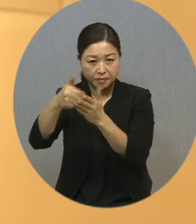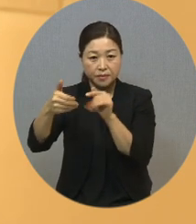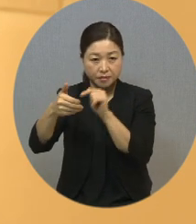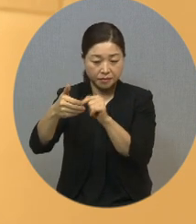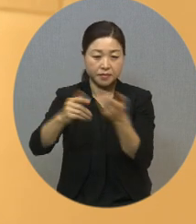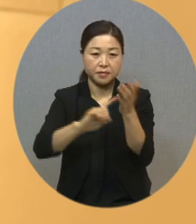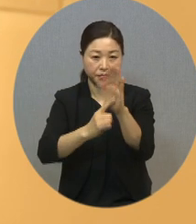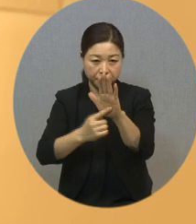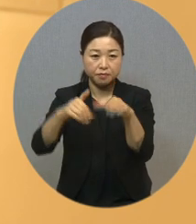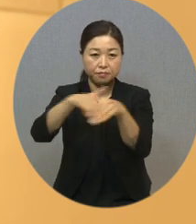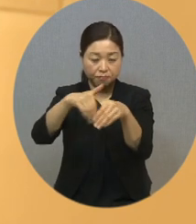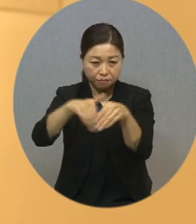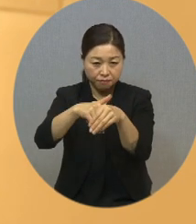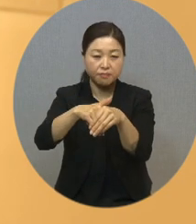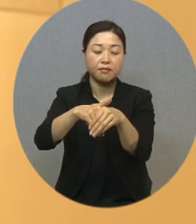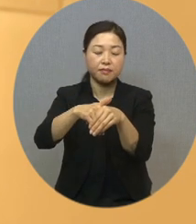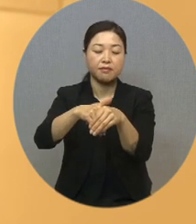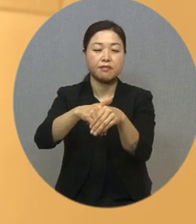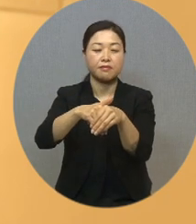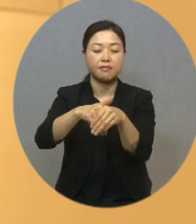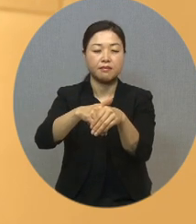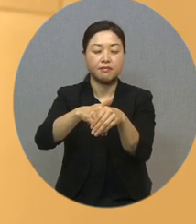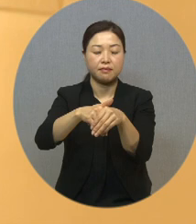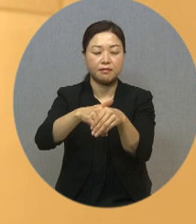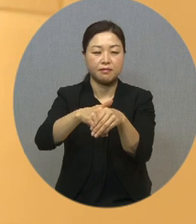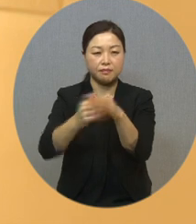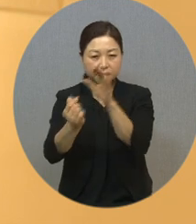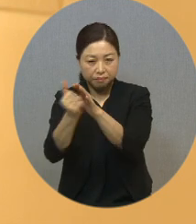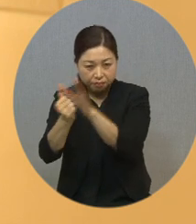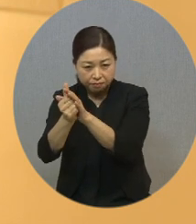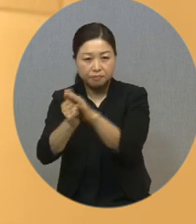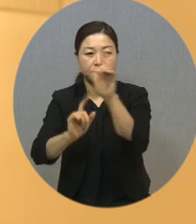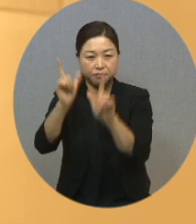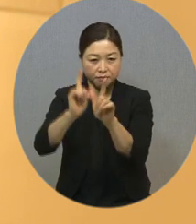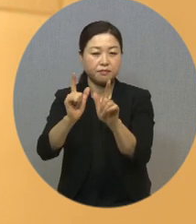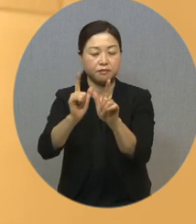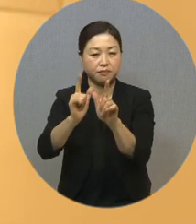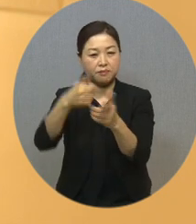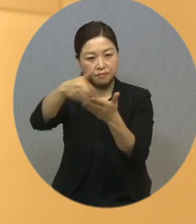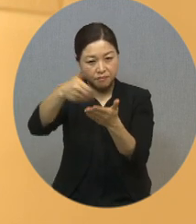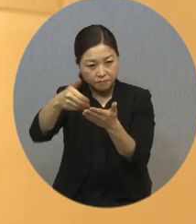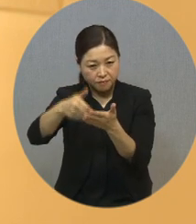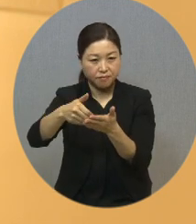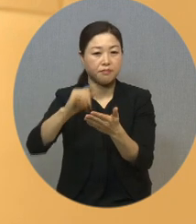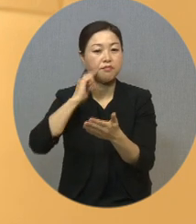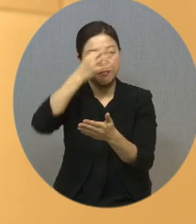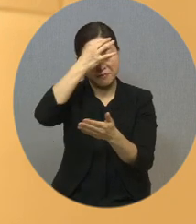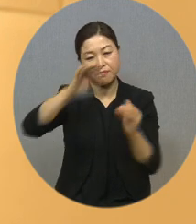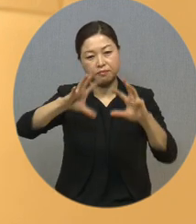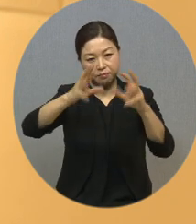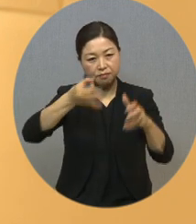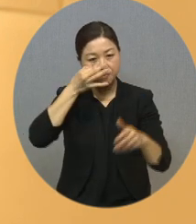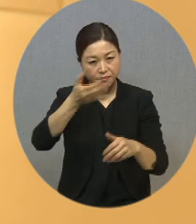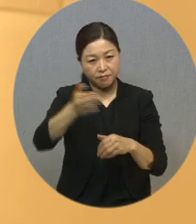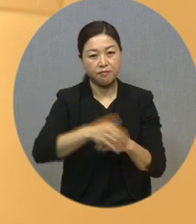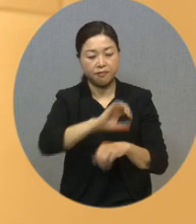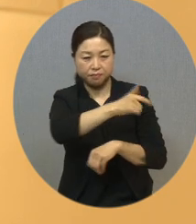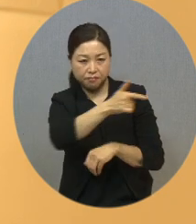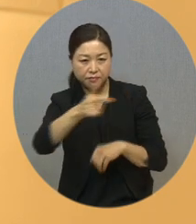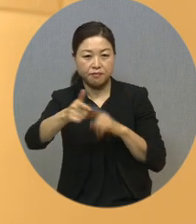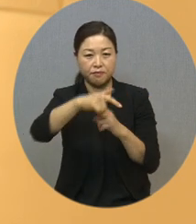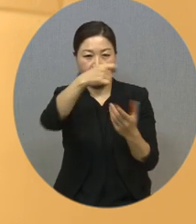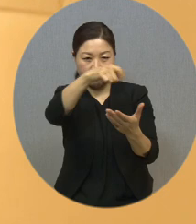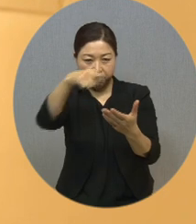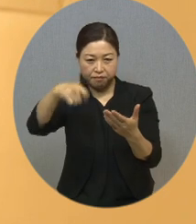문화를 앞장서서 이끌며 다변화하는 예술 세계를 보여줍니다. 자유분방한 묘법으로